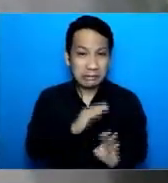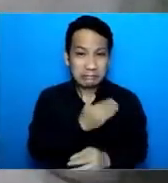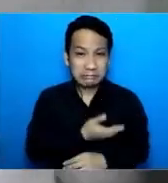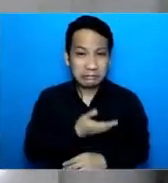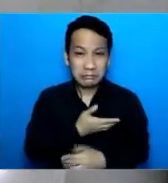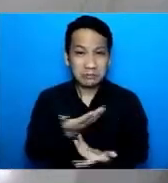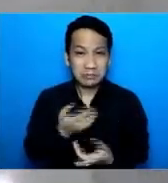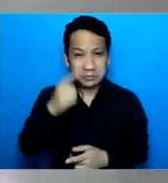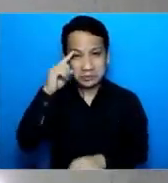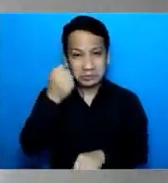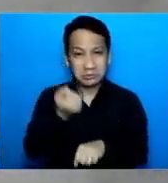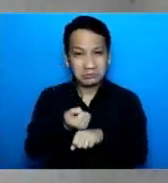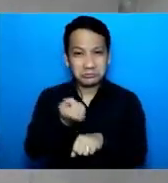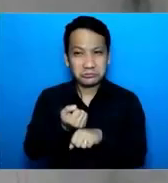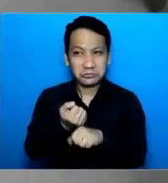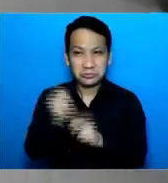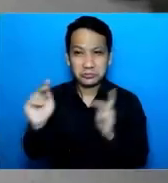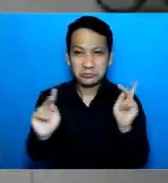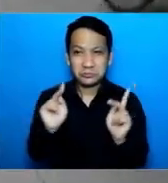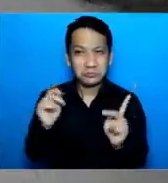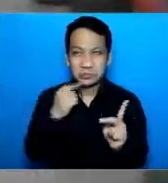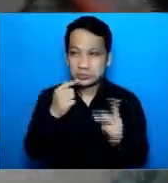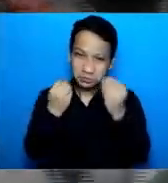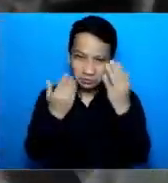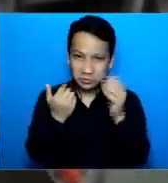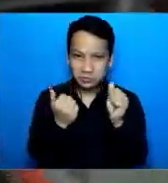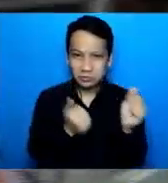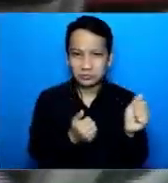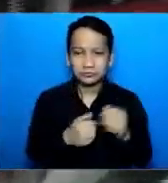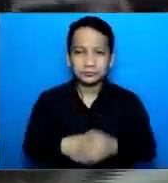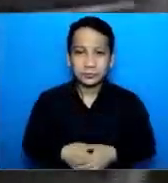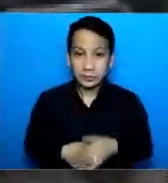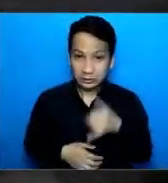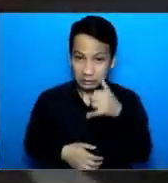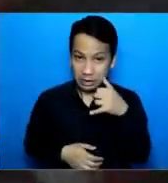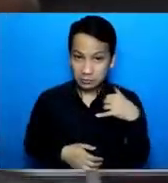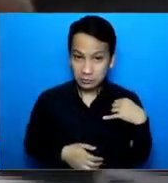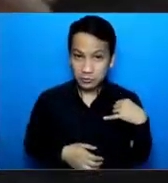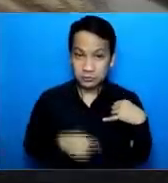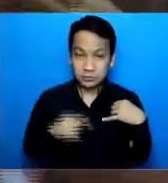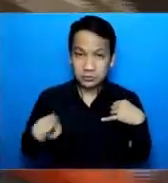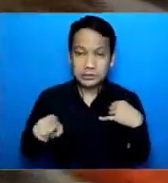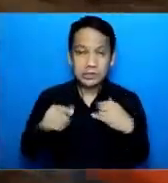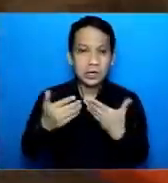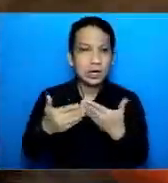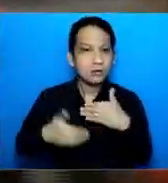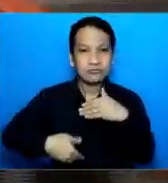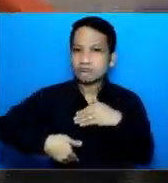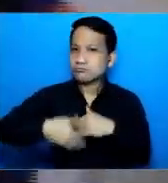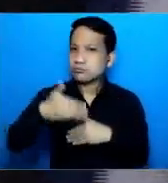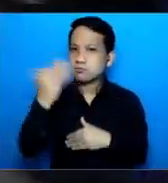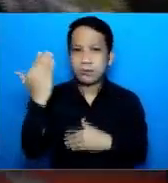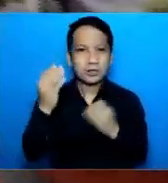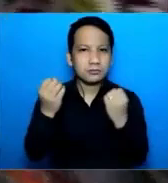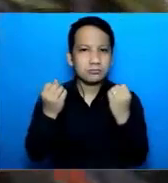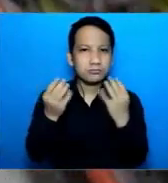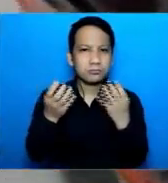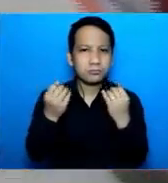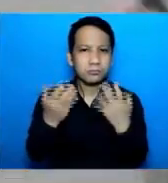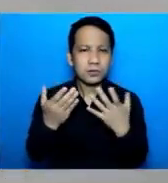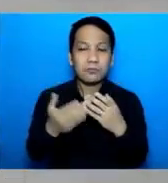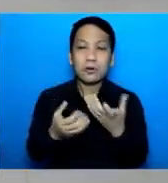Naitala kahapon ng Indonesia ang bago nitong record high para sa single day tally ng COVID-19 cases na pumalo sa